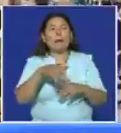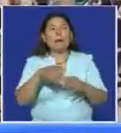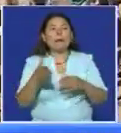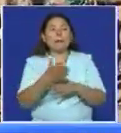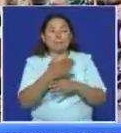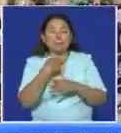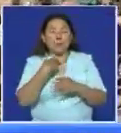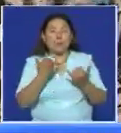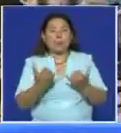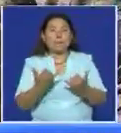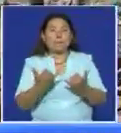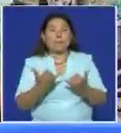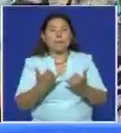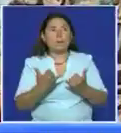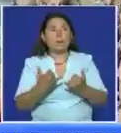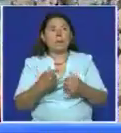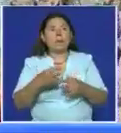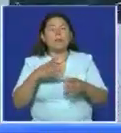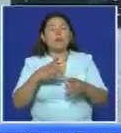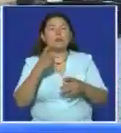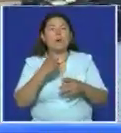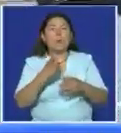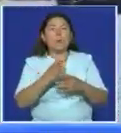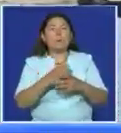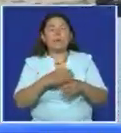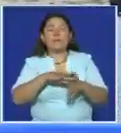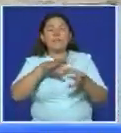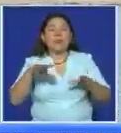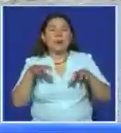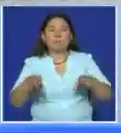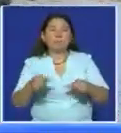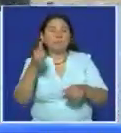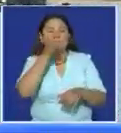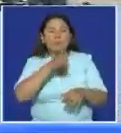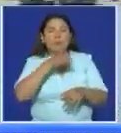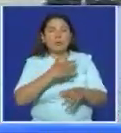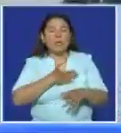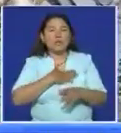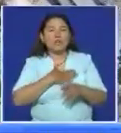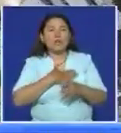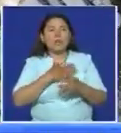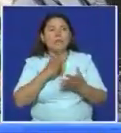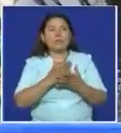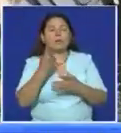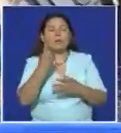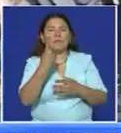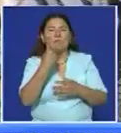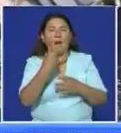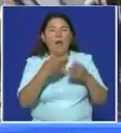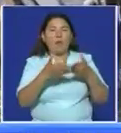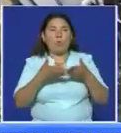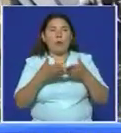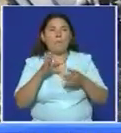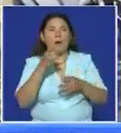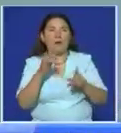моря. Однако силы инспекторов не позволяют 100% охватить подотчетную территорию. На 6 сотрудников имеется лишь 2 плавсредства типа